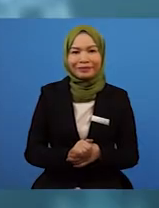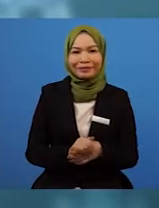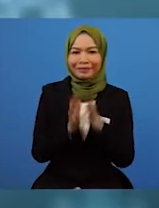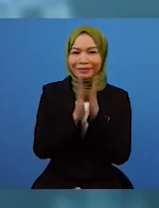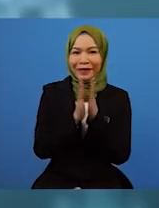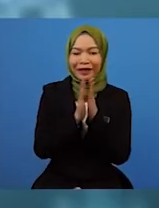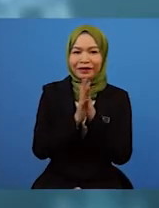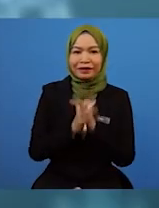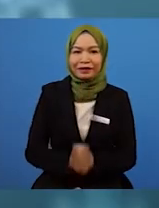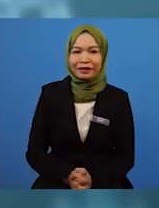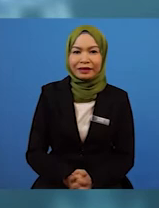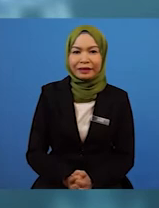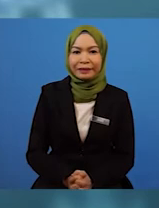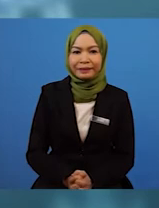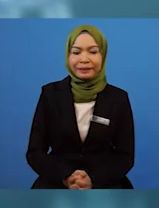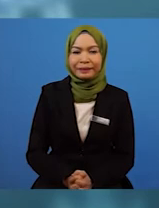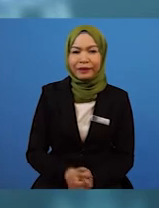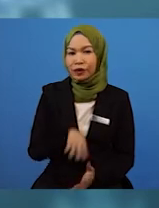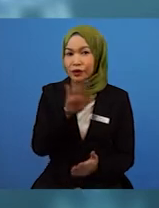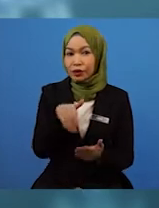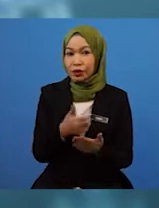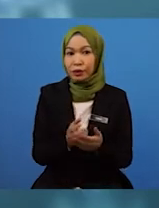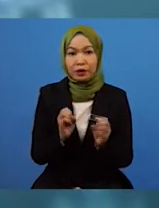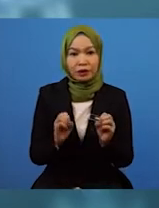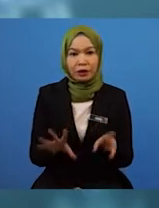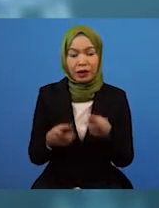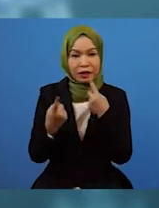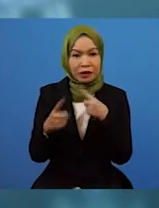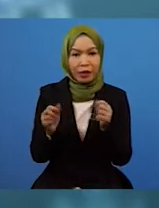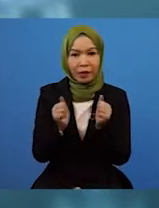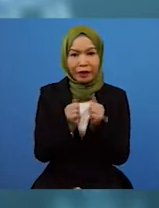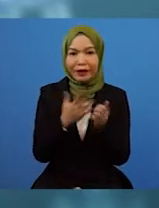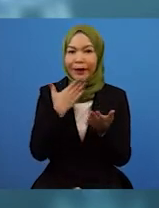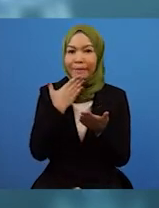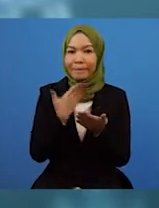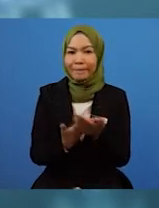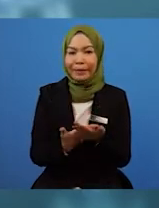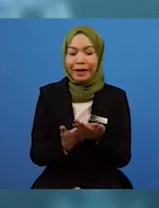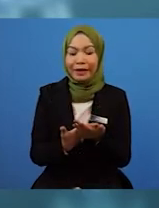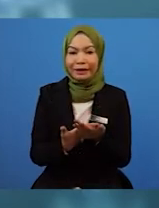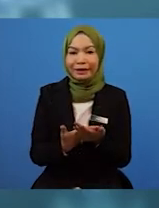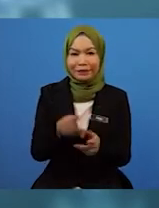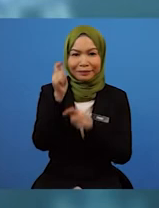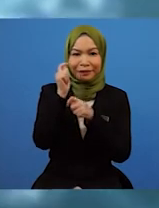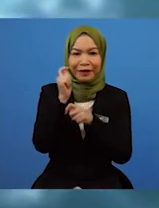Wow, bagusnya! Murid-murid telah menjawab semua soalan dengan tepat.